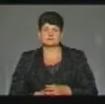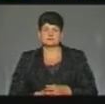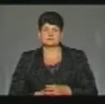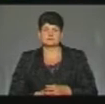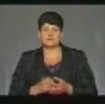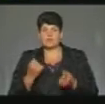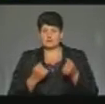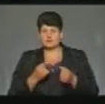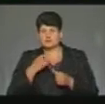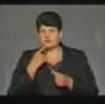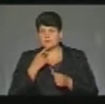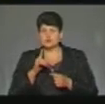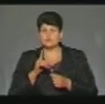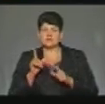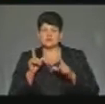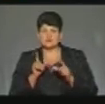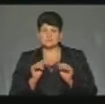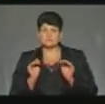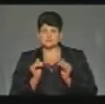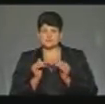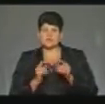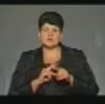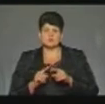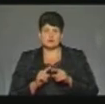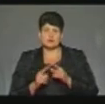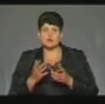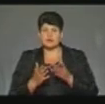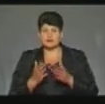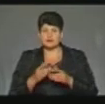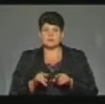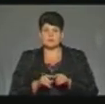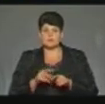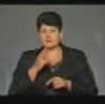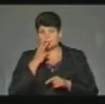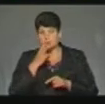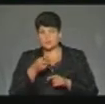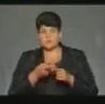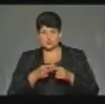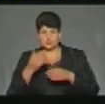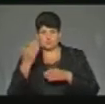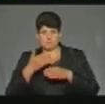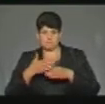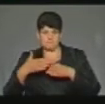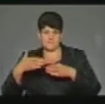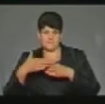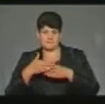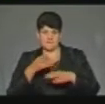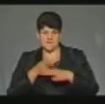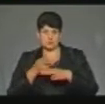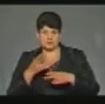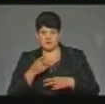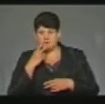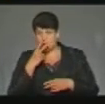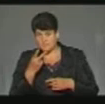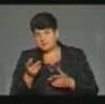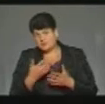Водій стверджує, що він їхав не з великою швидкістю, проте також стверджує, що він бачив цю перешкоду. Але, ну, як ми розуміємо, якби бачив, то напевно